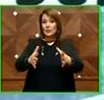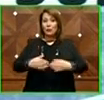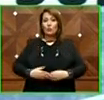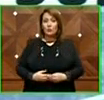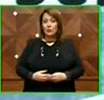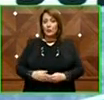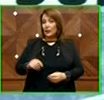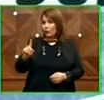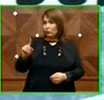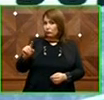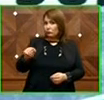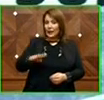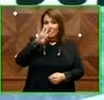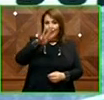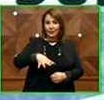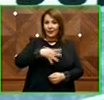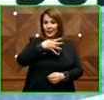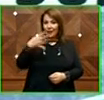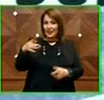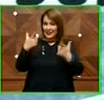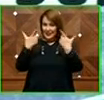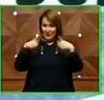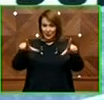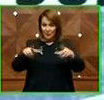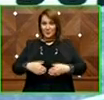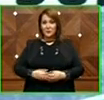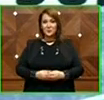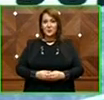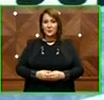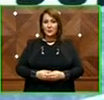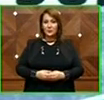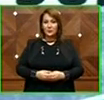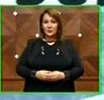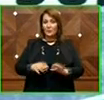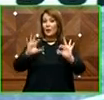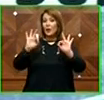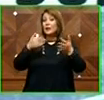فيما يخص القوائم المستقلة، و